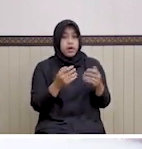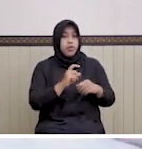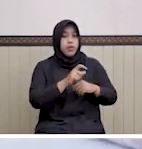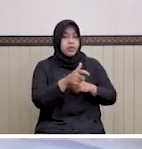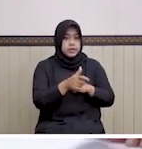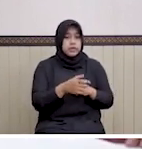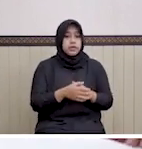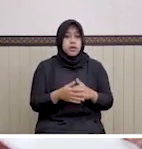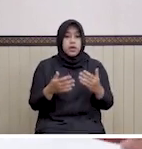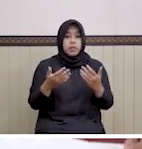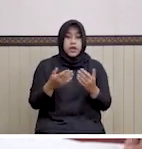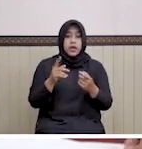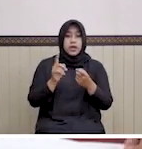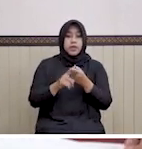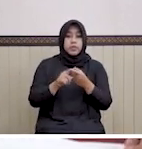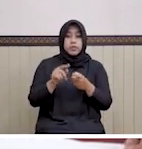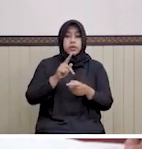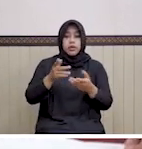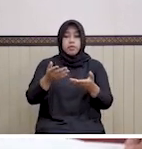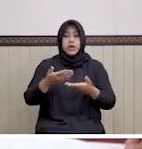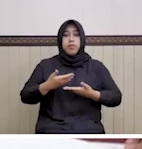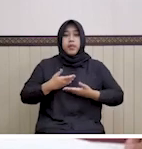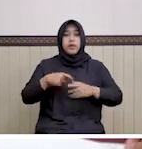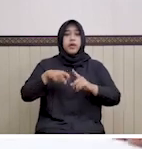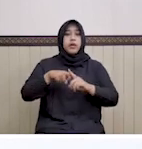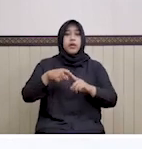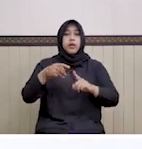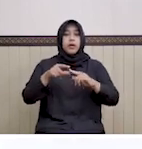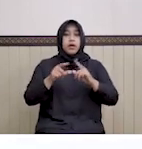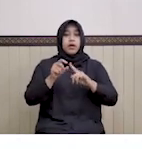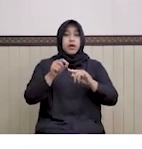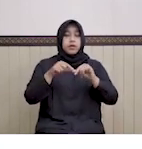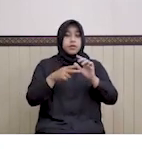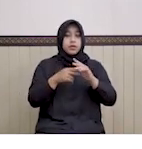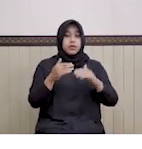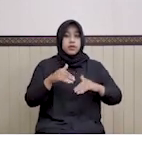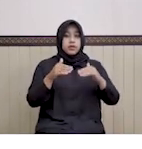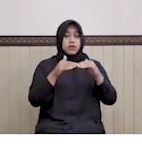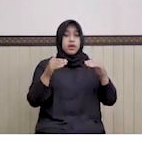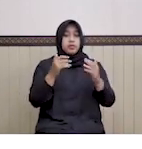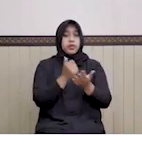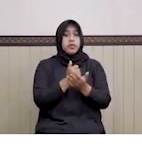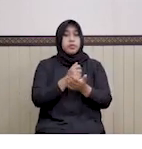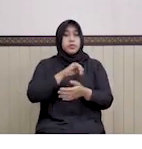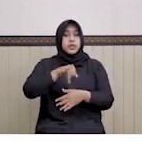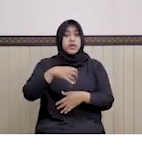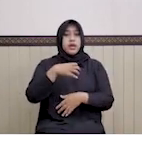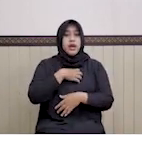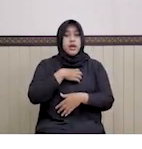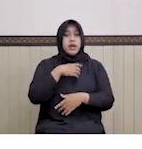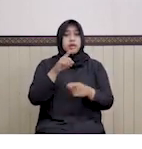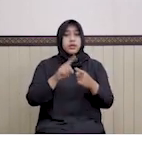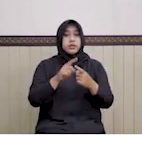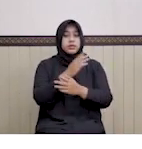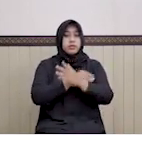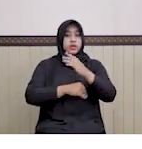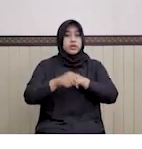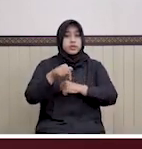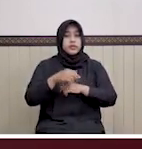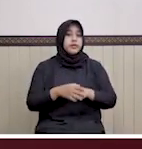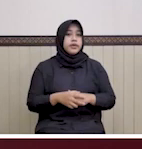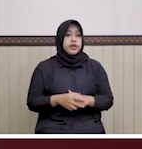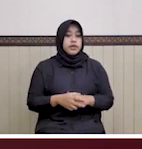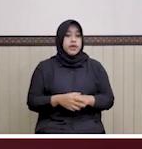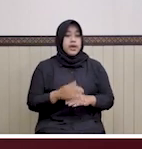bagaimana agar teman-teman kita ini mendapatkan Keadilan keadilan yang mereka menjadi hak bagi teman-teman juga mobil itu jadi